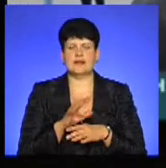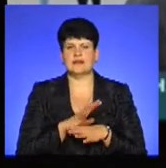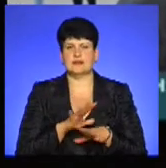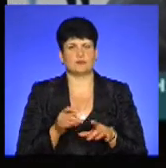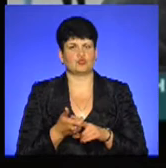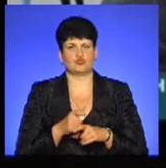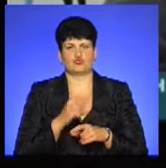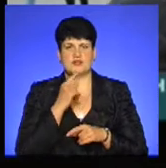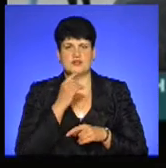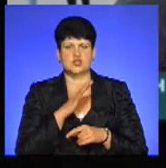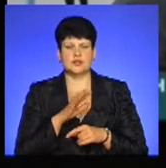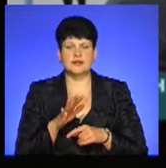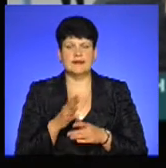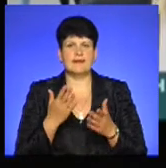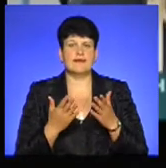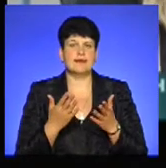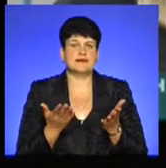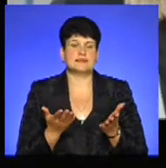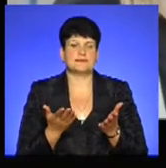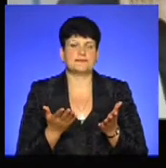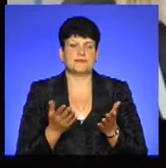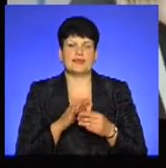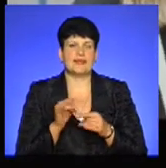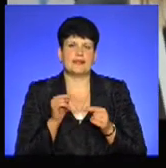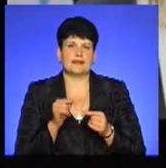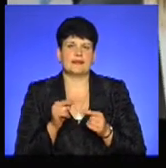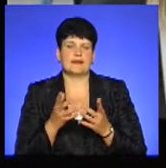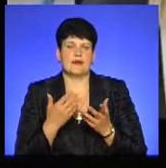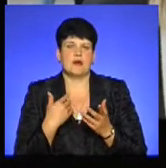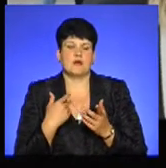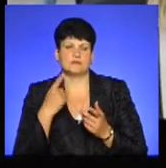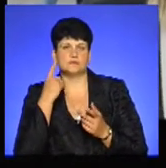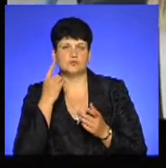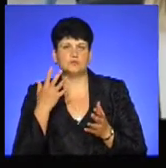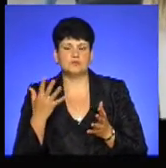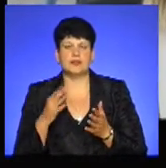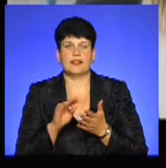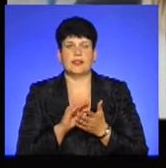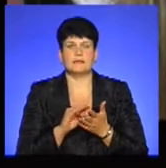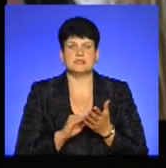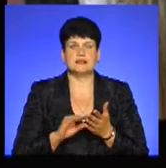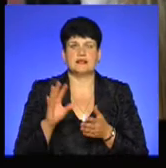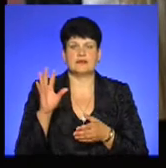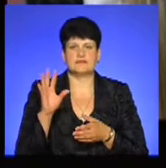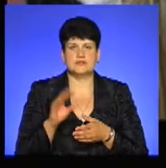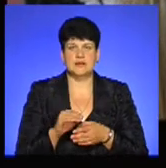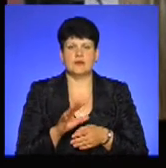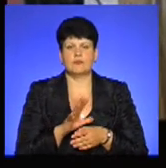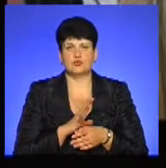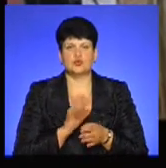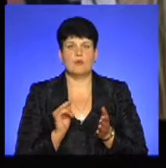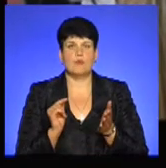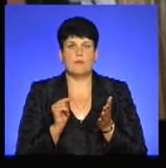тяжкі. Якраз не такі, як я розраховувала. І написали все. Бувало, що